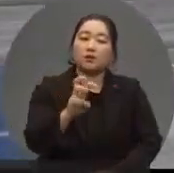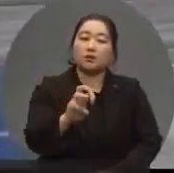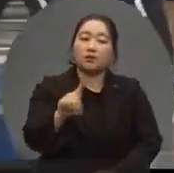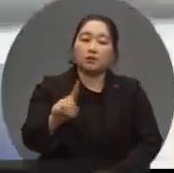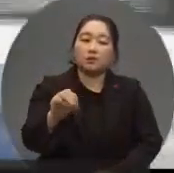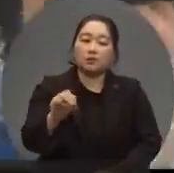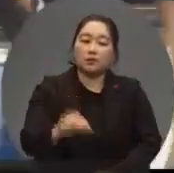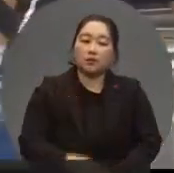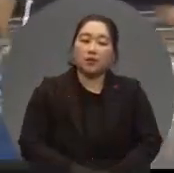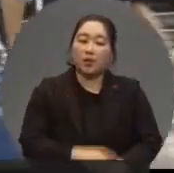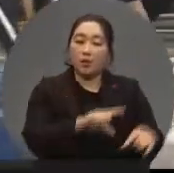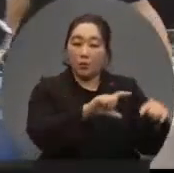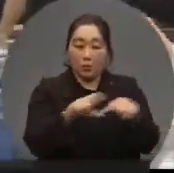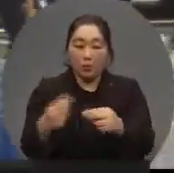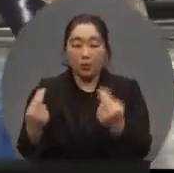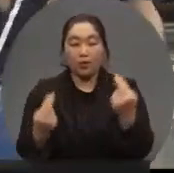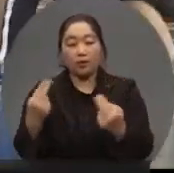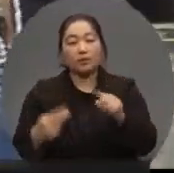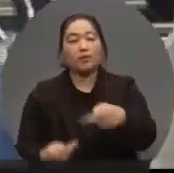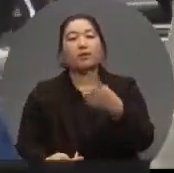1731.0mm로 평년 강수량의